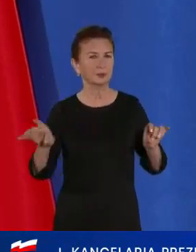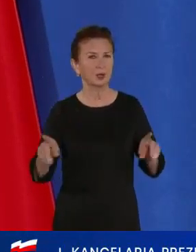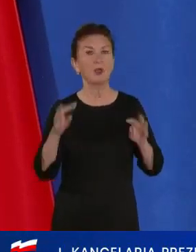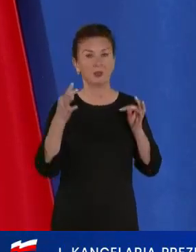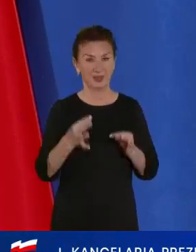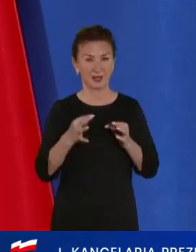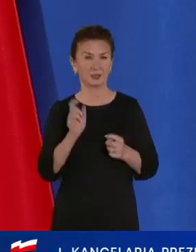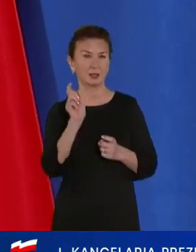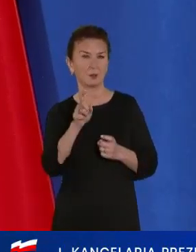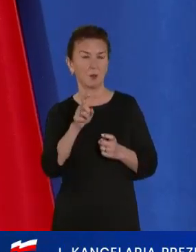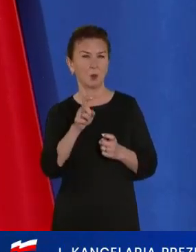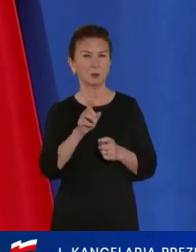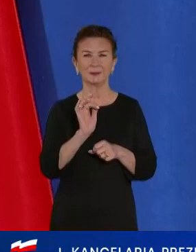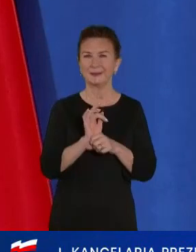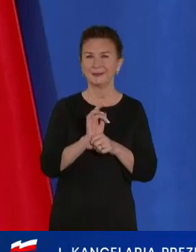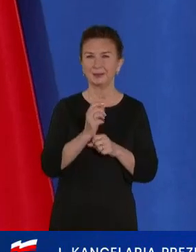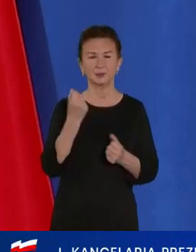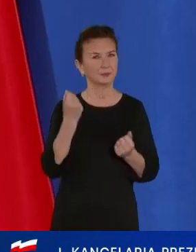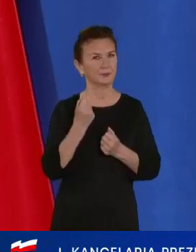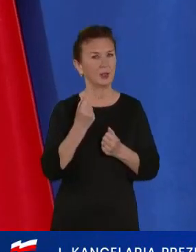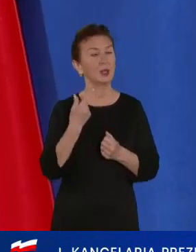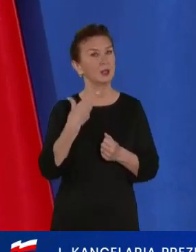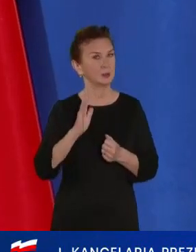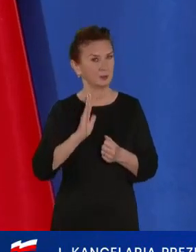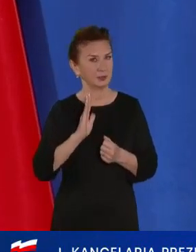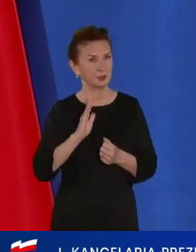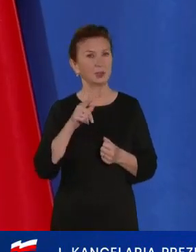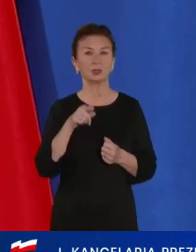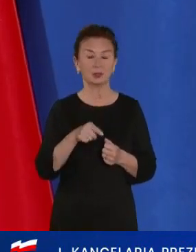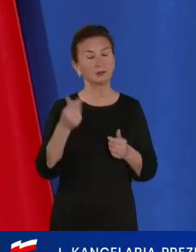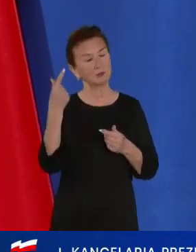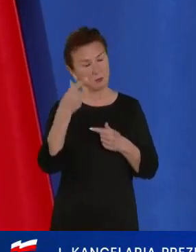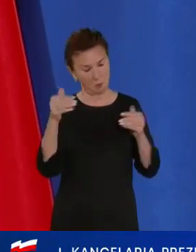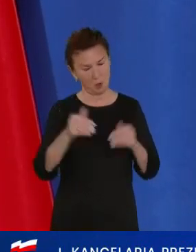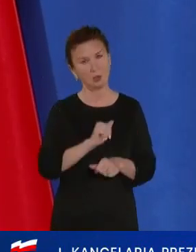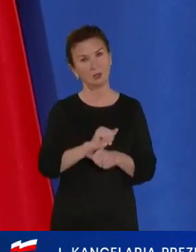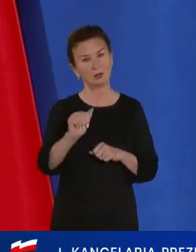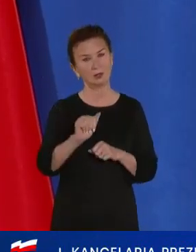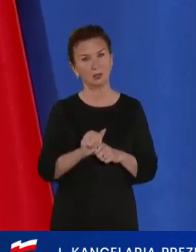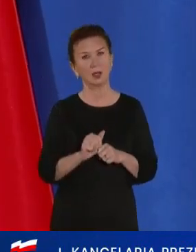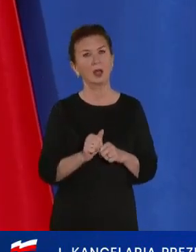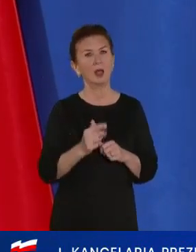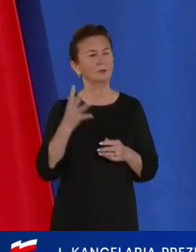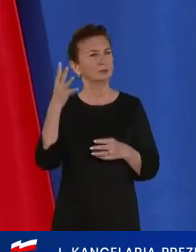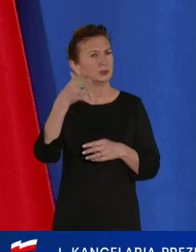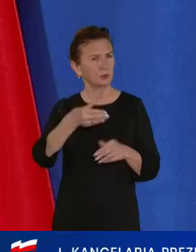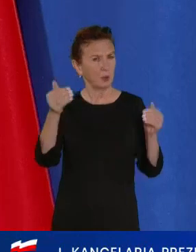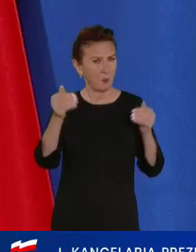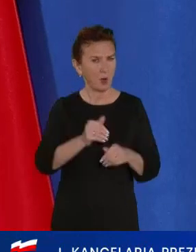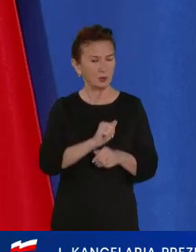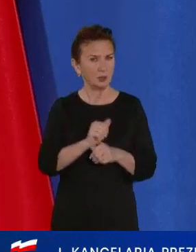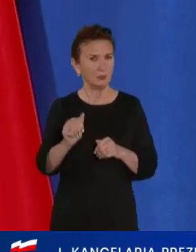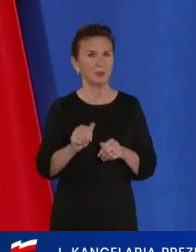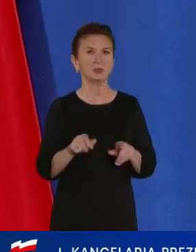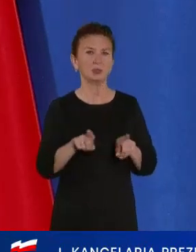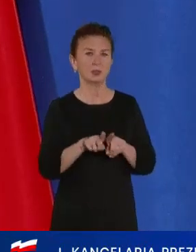punkcie krytycznym i ten scenariusz również przewidujemy. Przewidujemy, że jest możliwość wprowadzenia